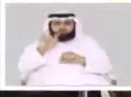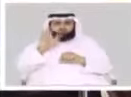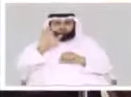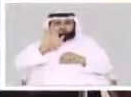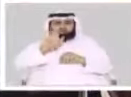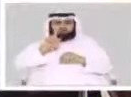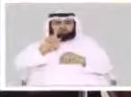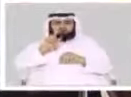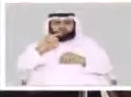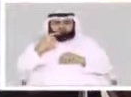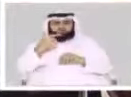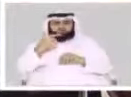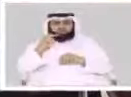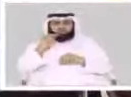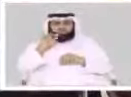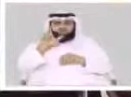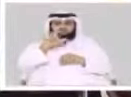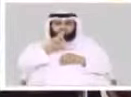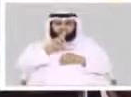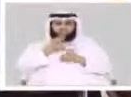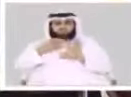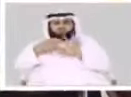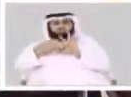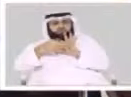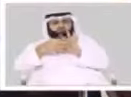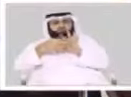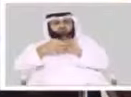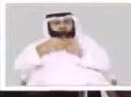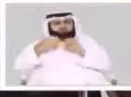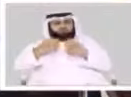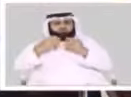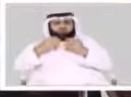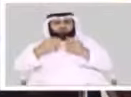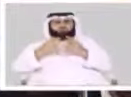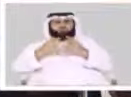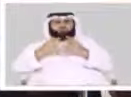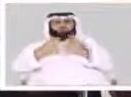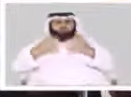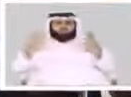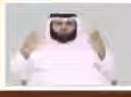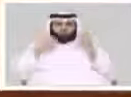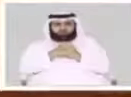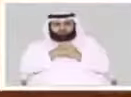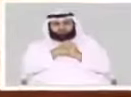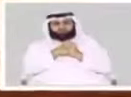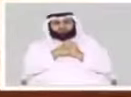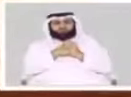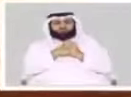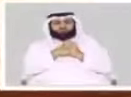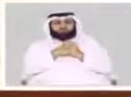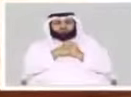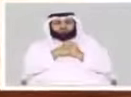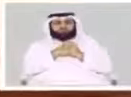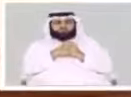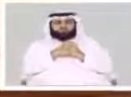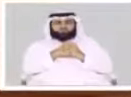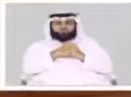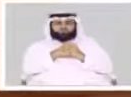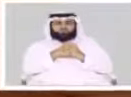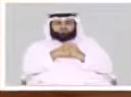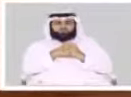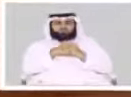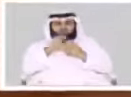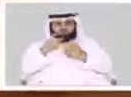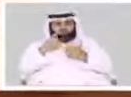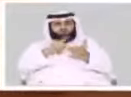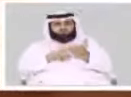وكان حديثا عن نقضهم للعهود والمواثيق التي بينهم وبين الله عز وجل. الله أكبر، بارز جدا في هذه السورة. ولهذا